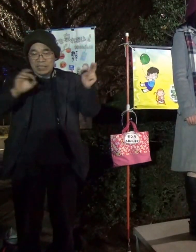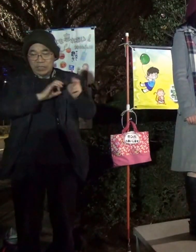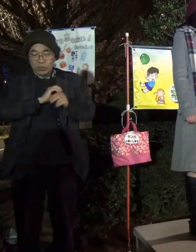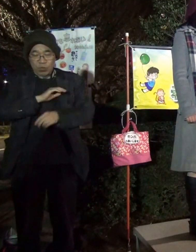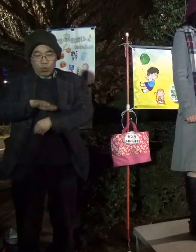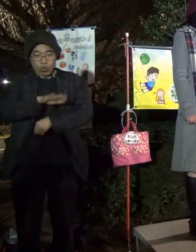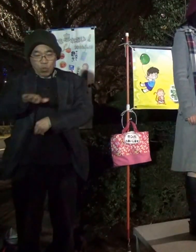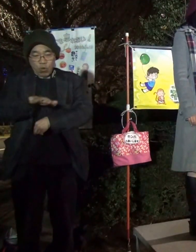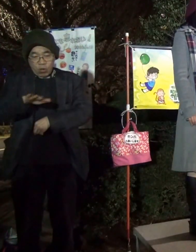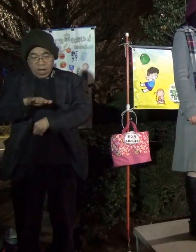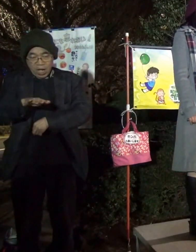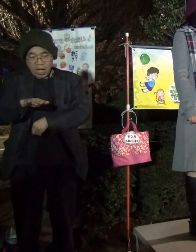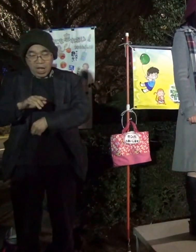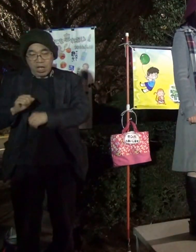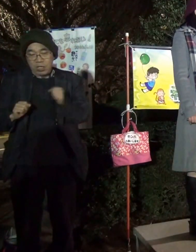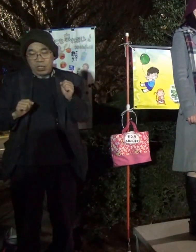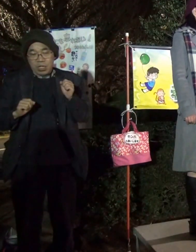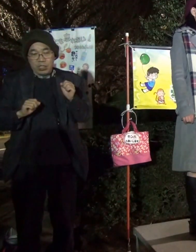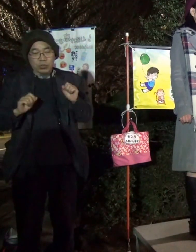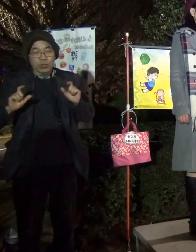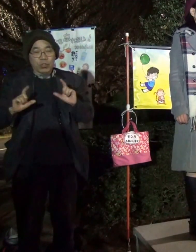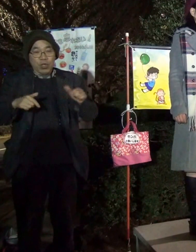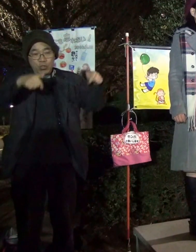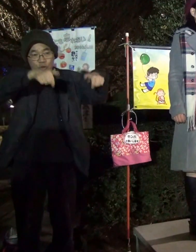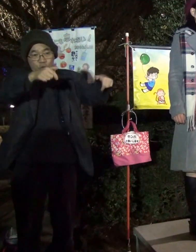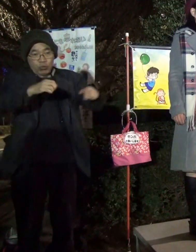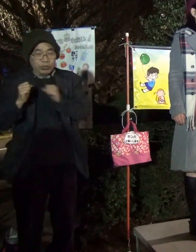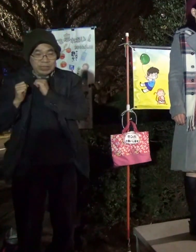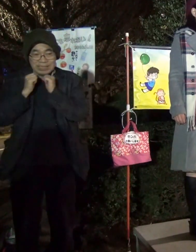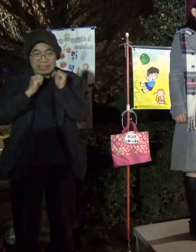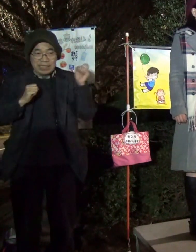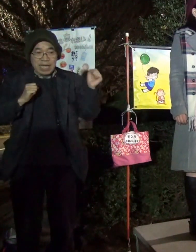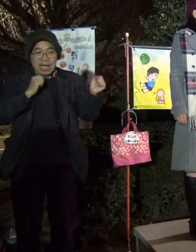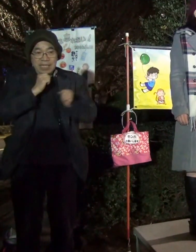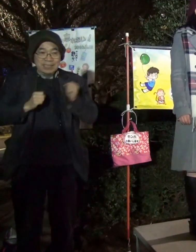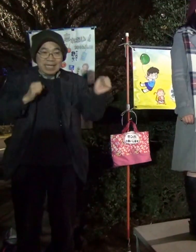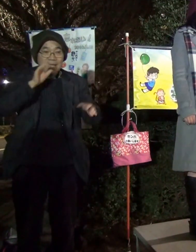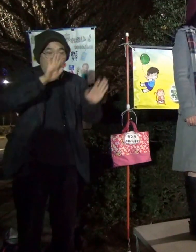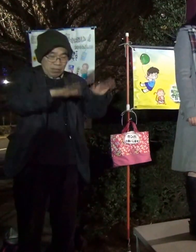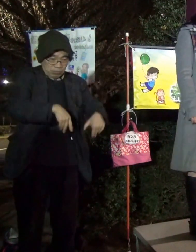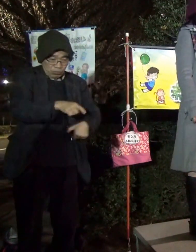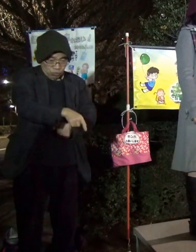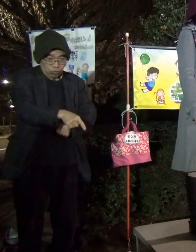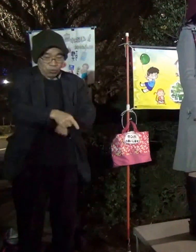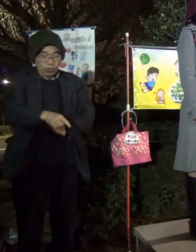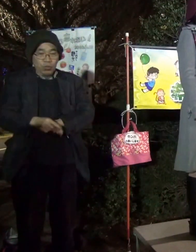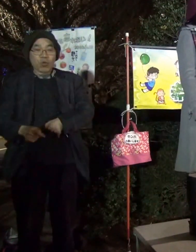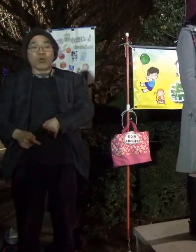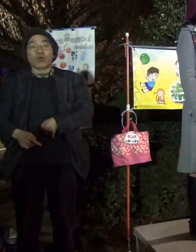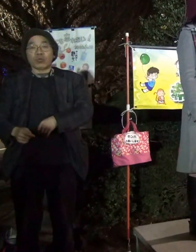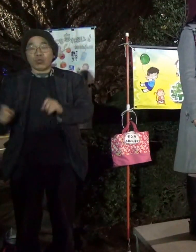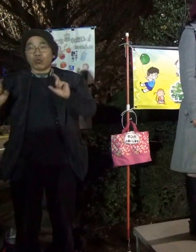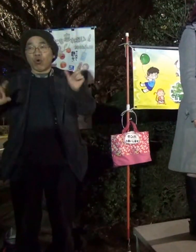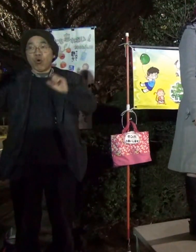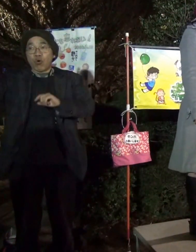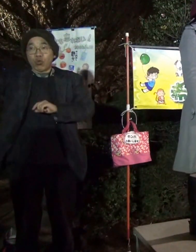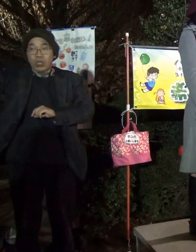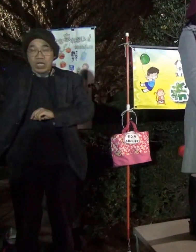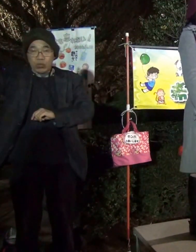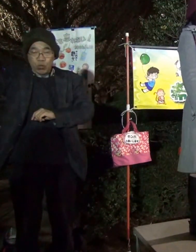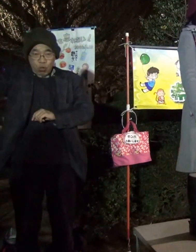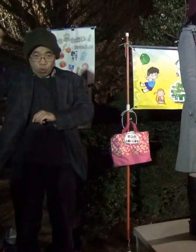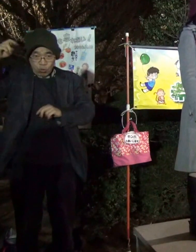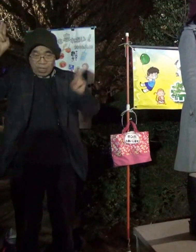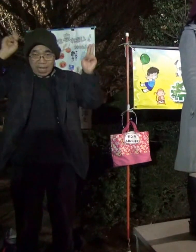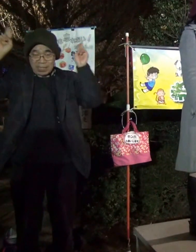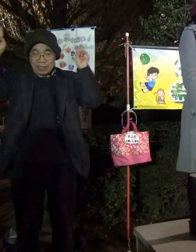かそこで生活しながら、だから京都に移住してくる子供がすごく多くて、 転校生、東電の子供ばっかりだったんですよ。 それ